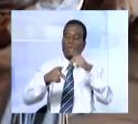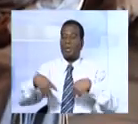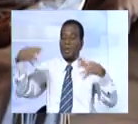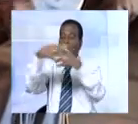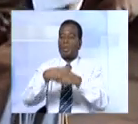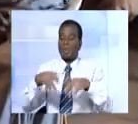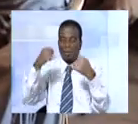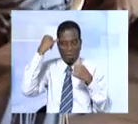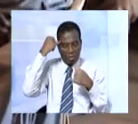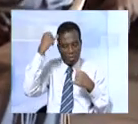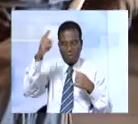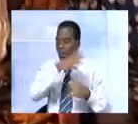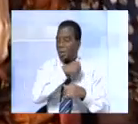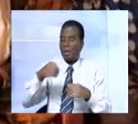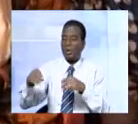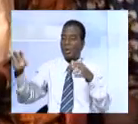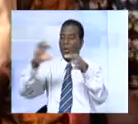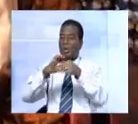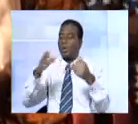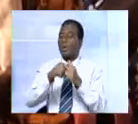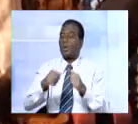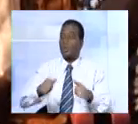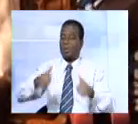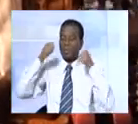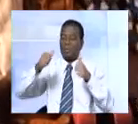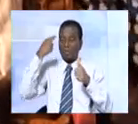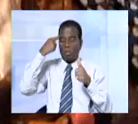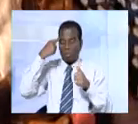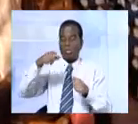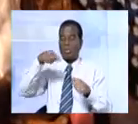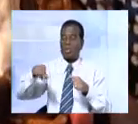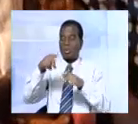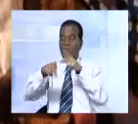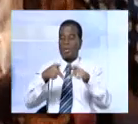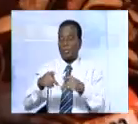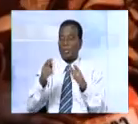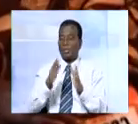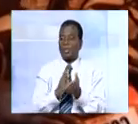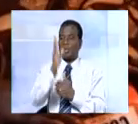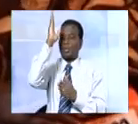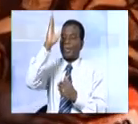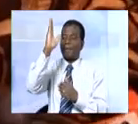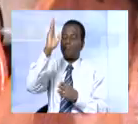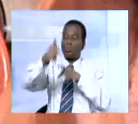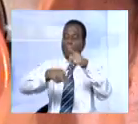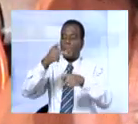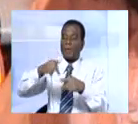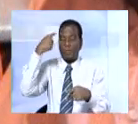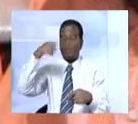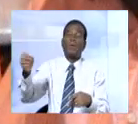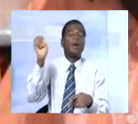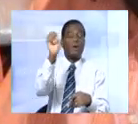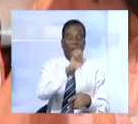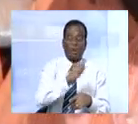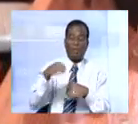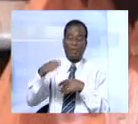unir leurs intelligences et à fédérer leurs énergies pour une Maraoué émergente. Les populations, pour leur part,